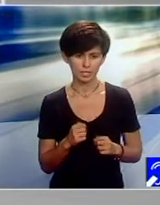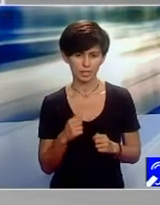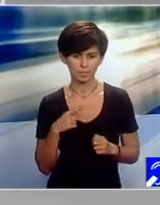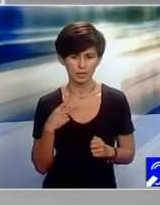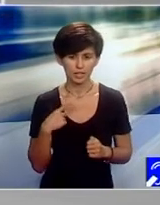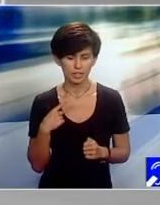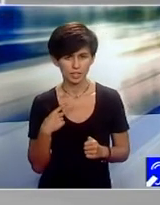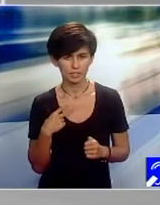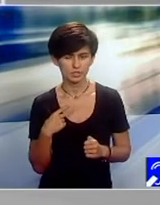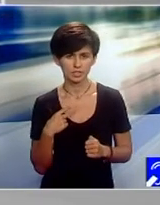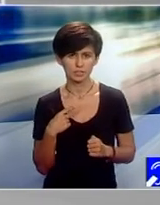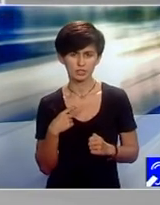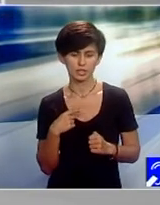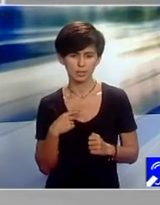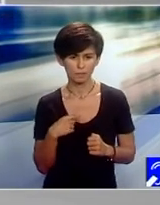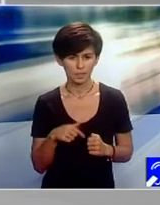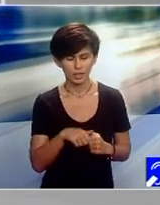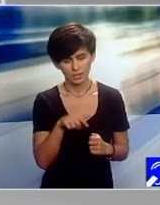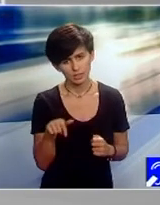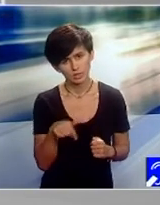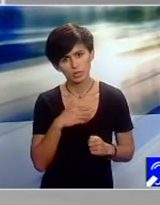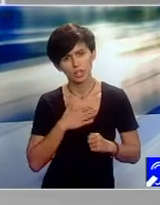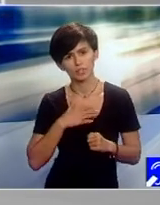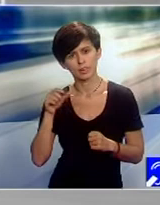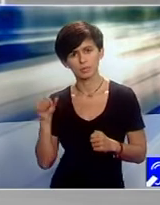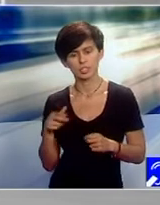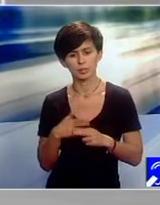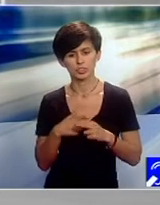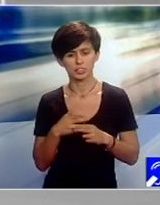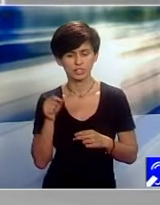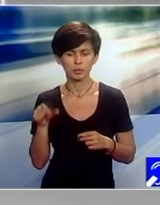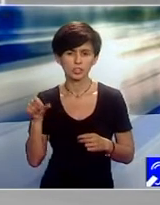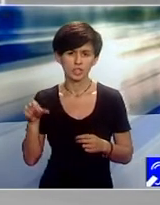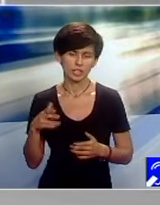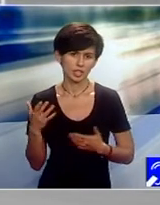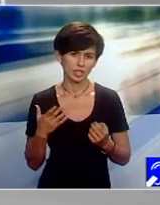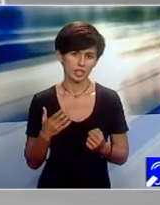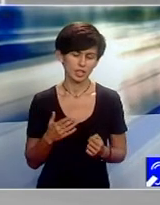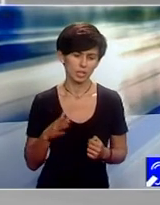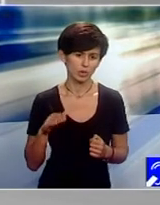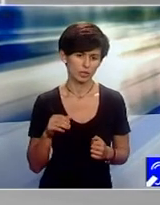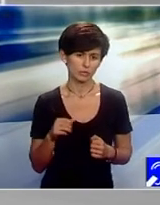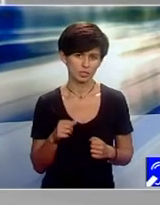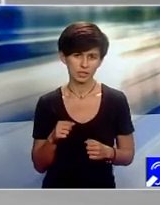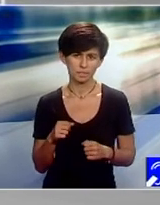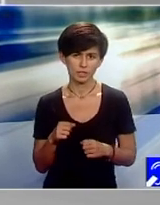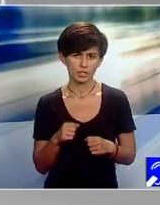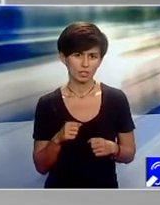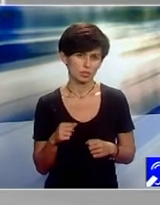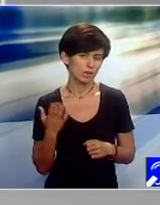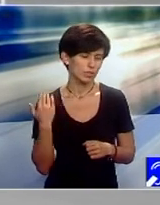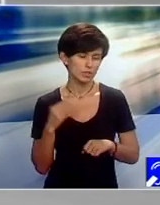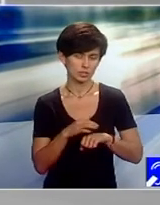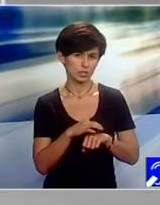Există într-adevăr, avem și noi printre pacienții noștri persoane care la viața lor au ocupat funcții de conducere importante